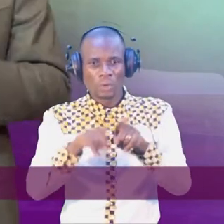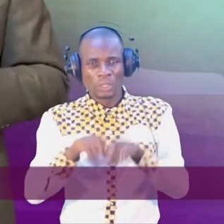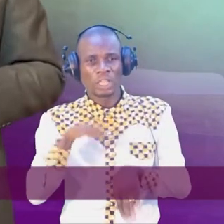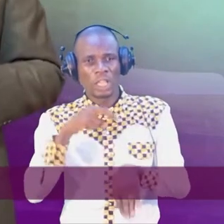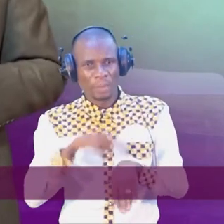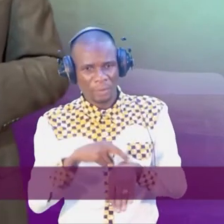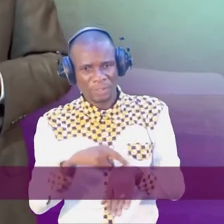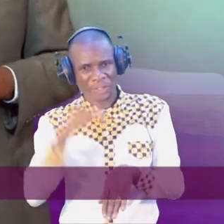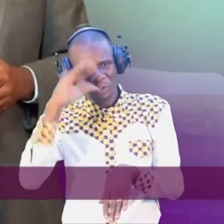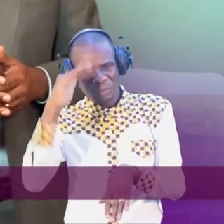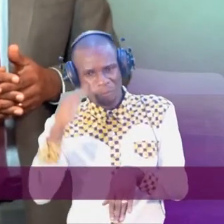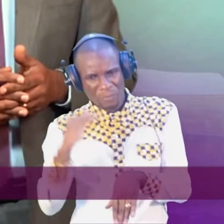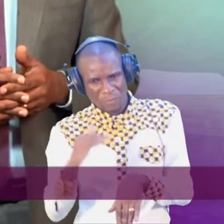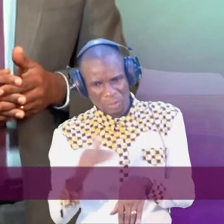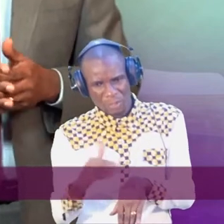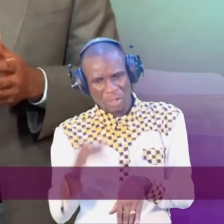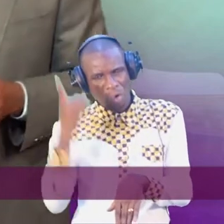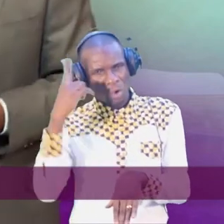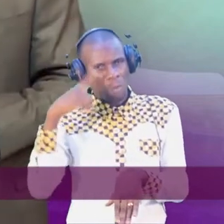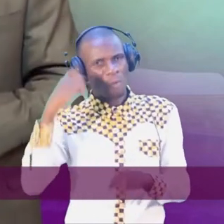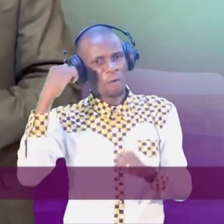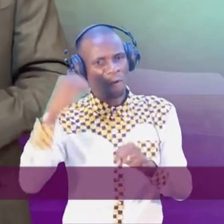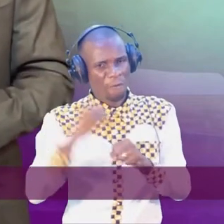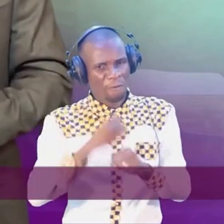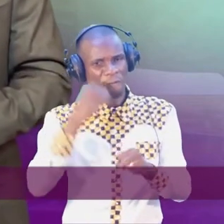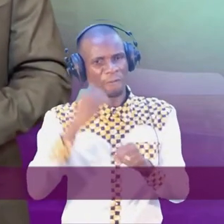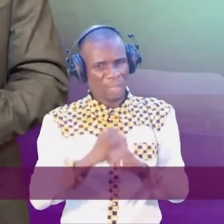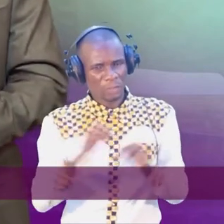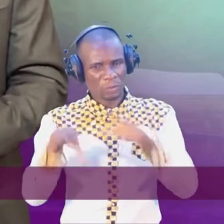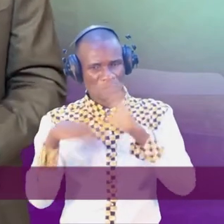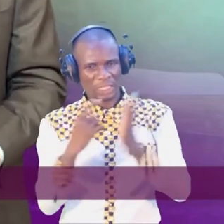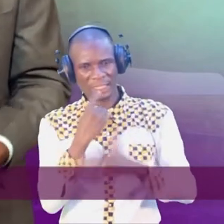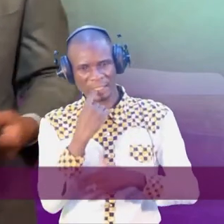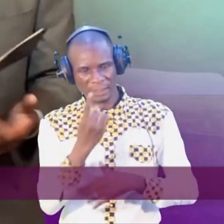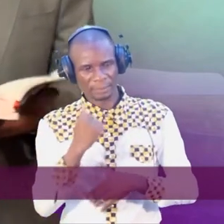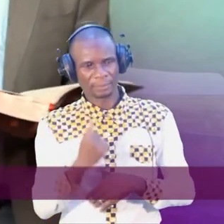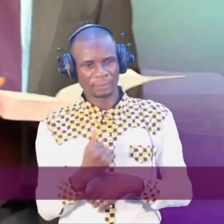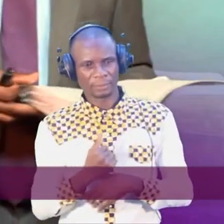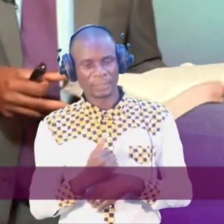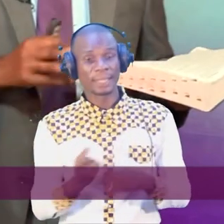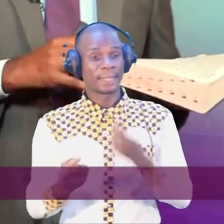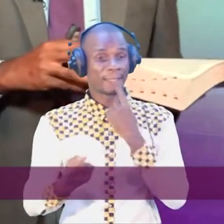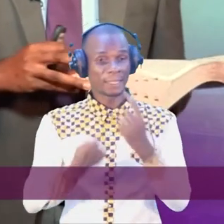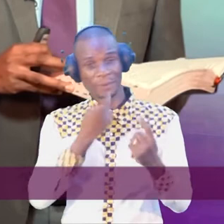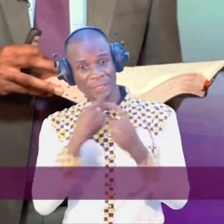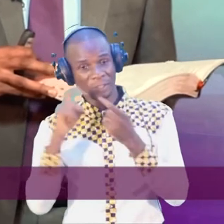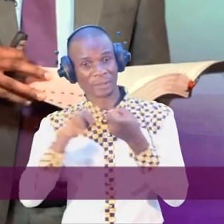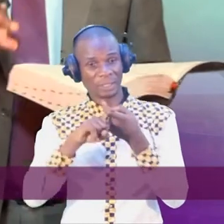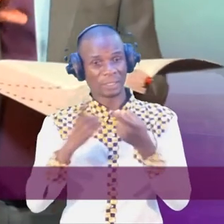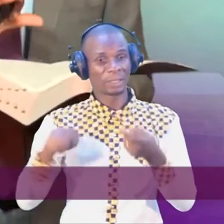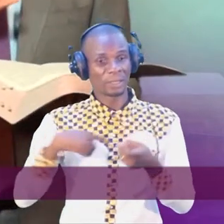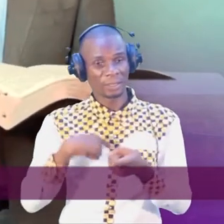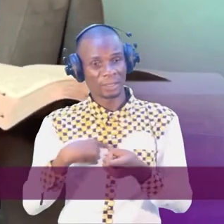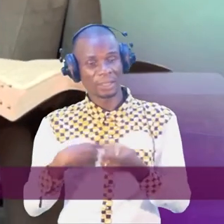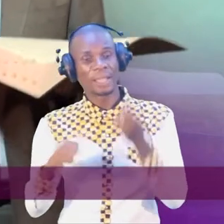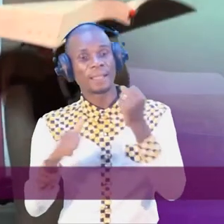Jioni ya leo nataka ni kualike ugundue amri kumi pamoja na mimi tunayopata katika kitabu cha Kutoka 20.